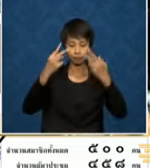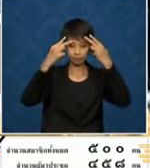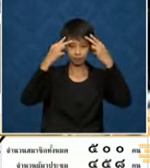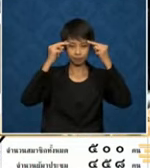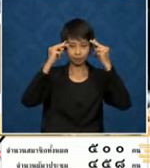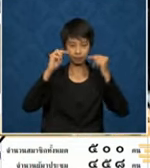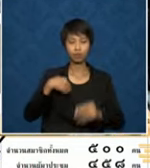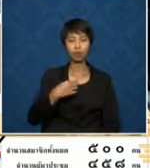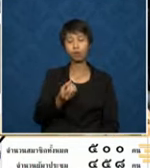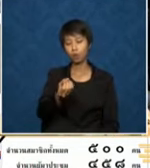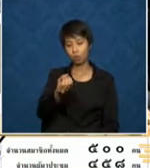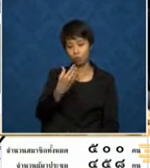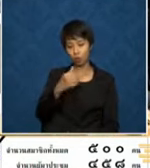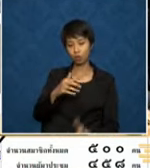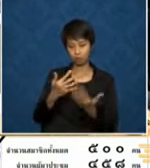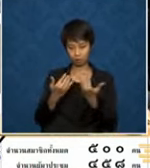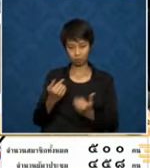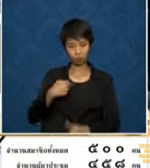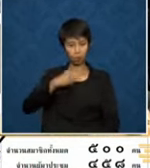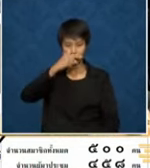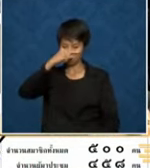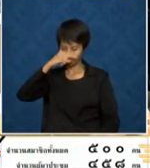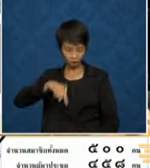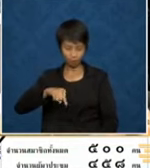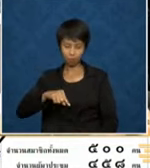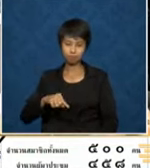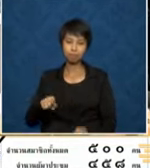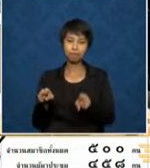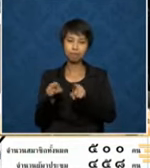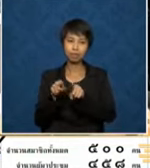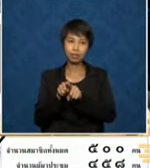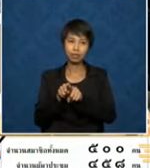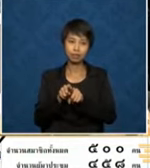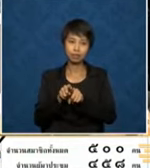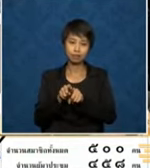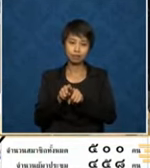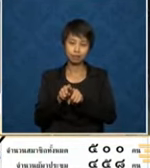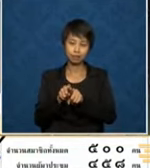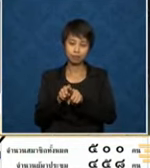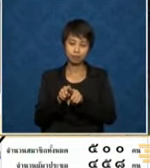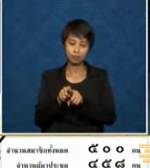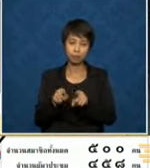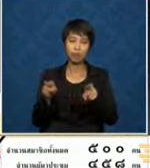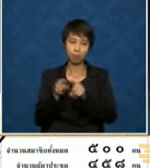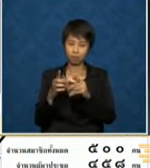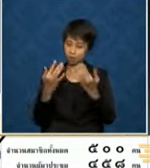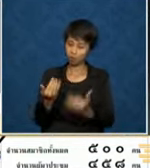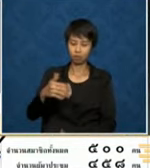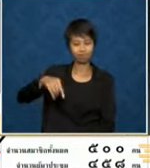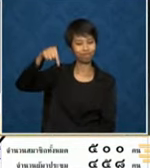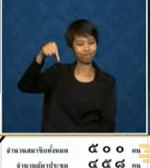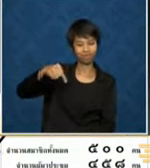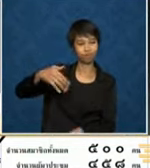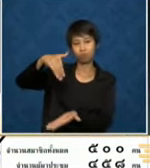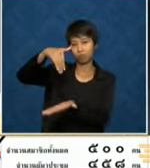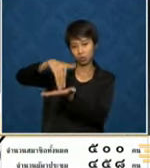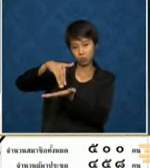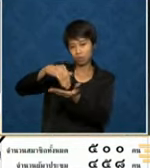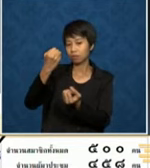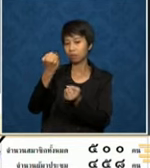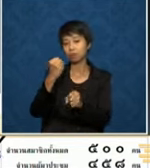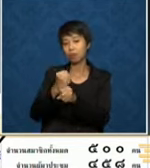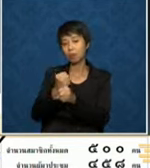ค่ะบอกว่าเราเนี่ยจะเป็น last man standing นะคะเป็นที่เป็นแหล่งผลิตรถยนต์สันดาปเป็นชาติสุด